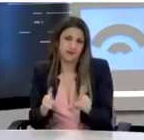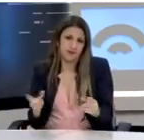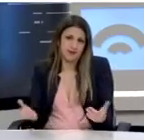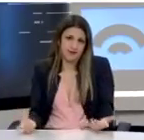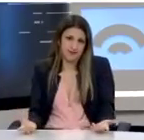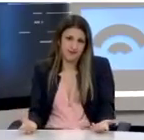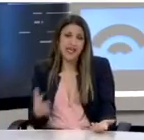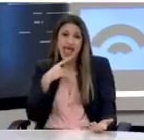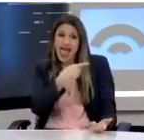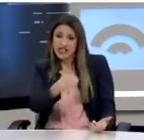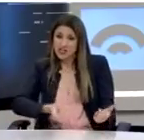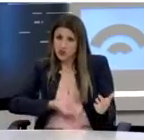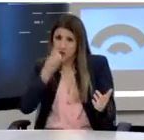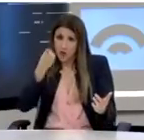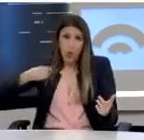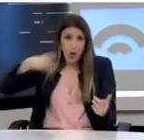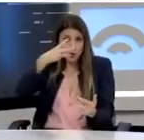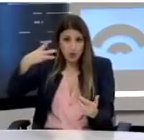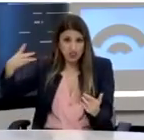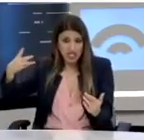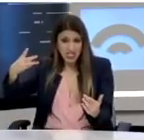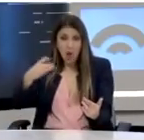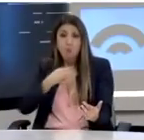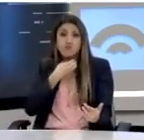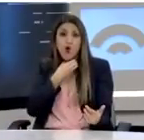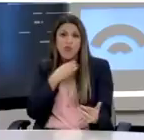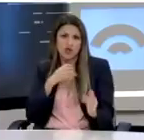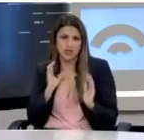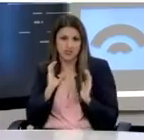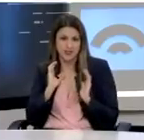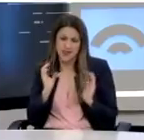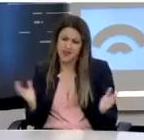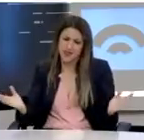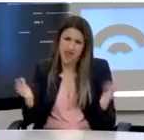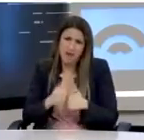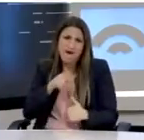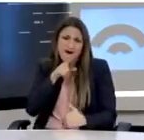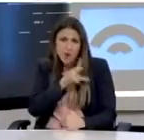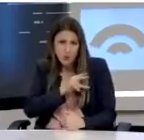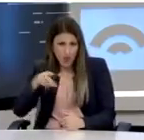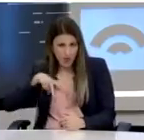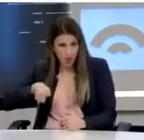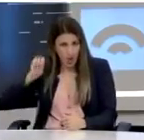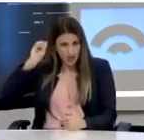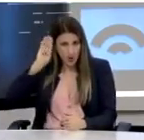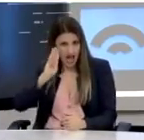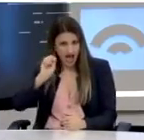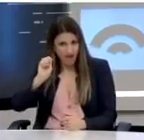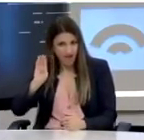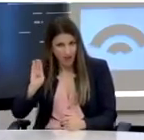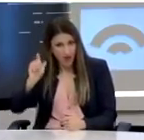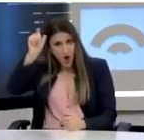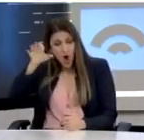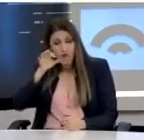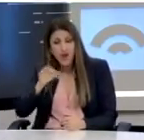ΣΥΡΙΖΑ. Και την αναγνωρίζει με γραμματική και συντακτικό και απαντά με σαφήνεια και σε όλους εκείνους